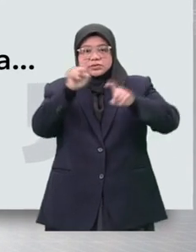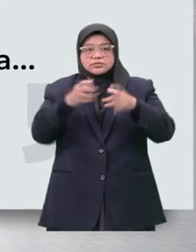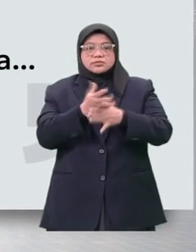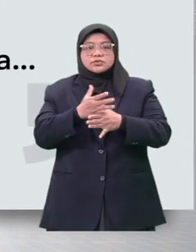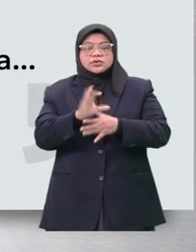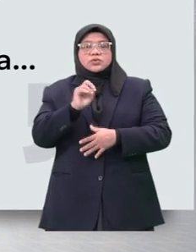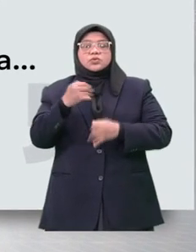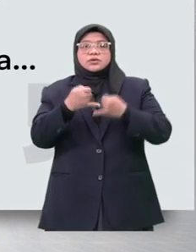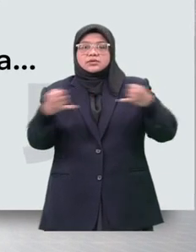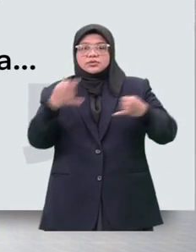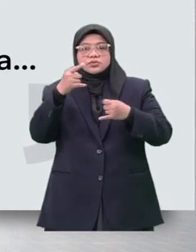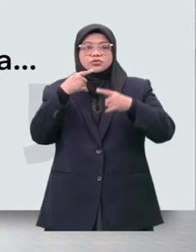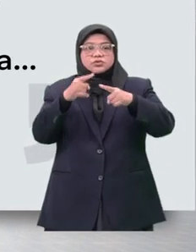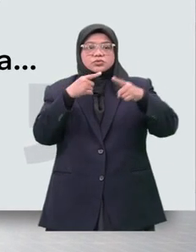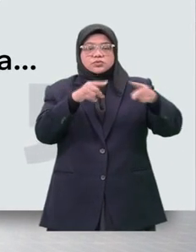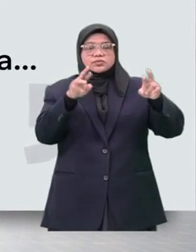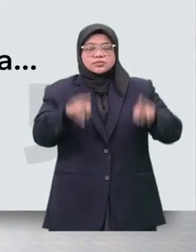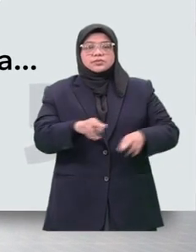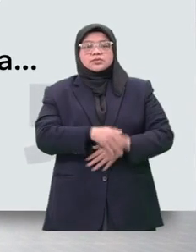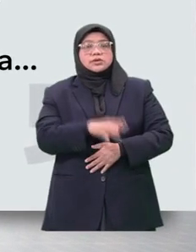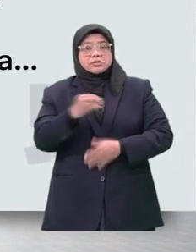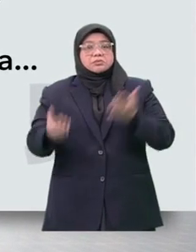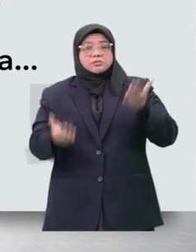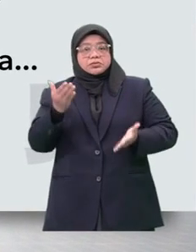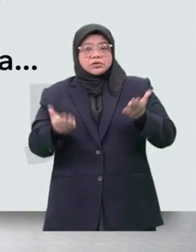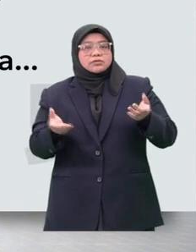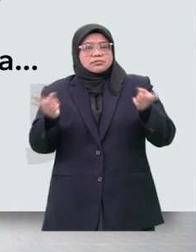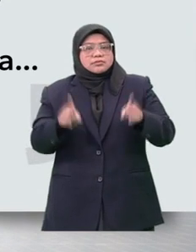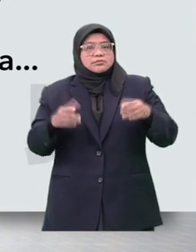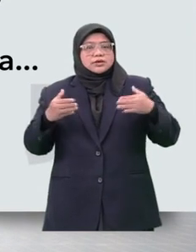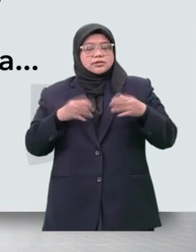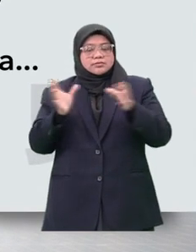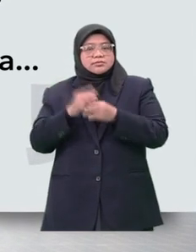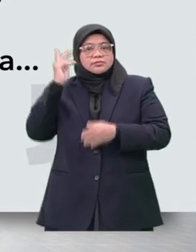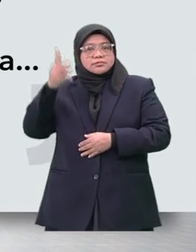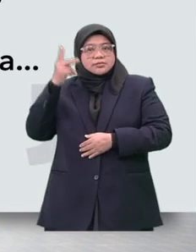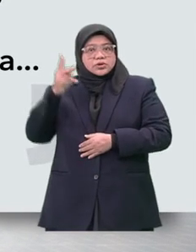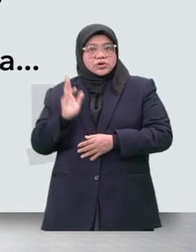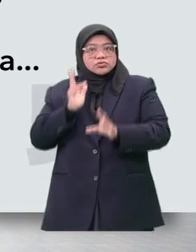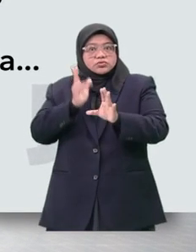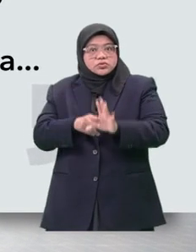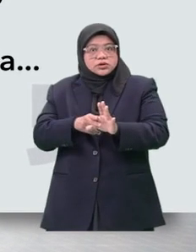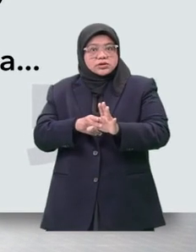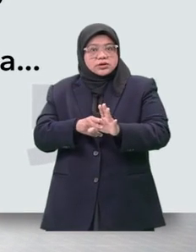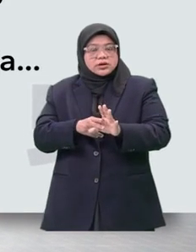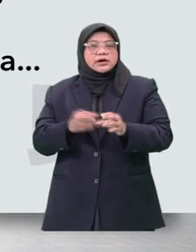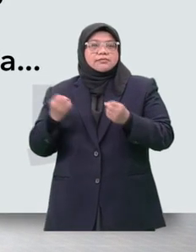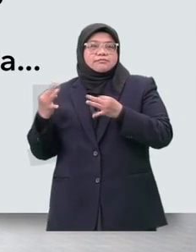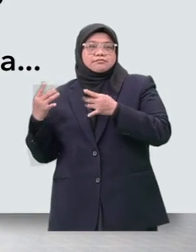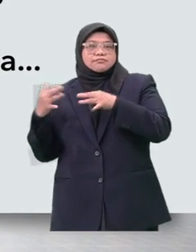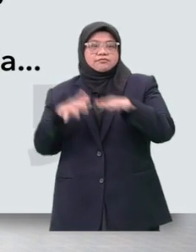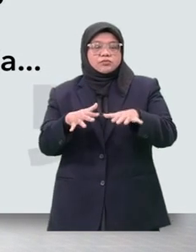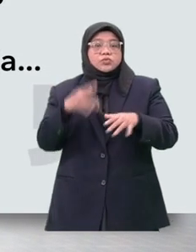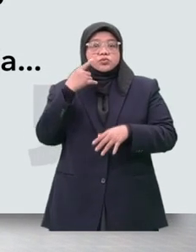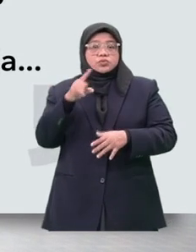fungsi di atas talian untuk dijawab oleh rakyat ia mungkin menyebabkan pihak Partition tertentu masuk dan mengundi secara beramai untuk